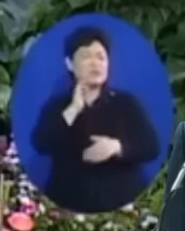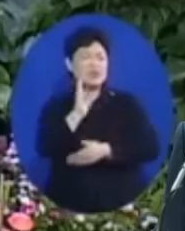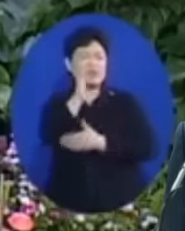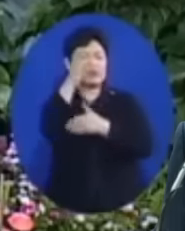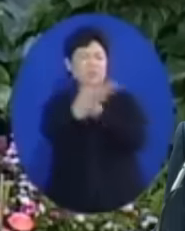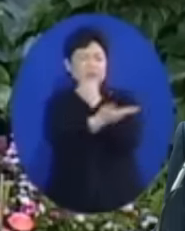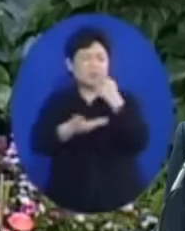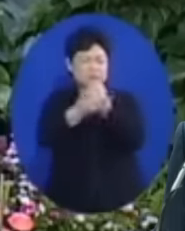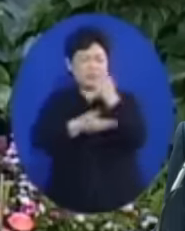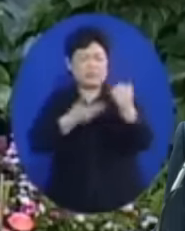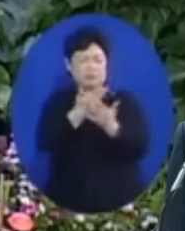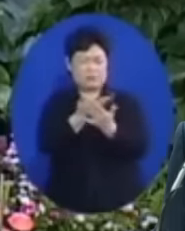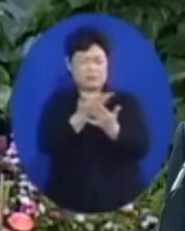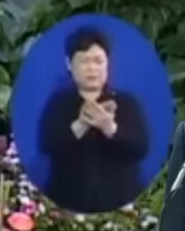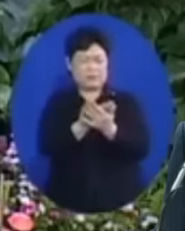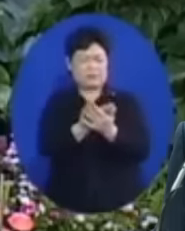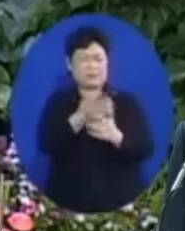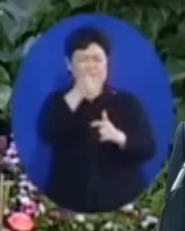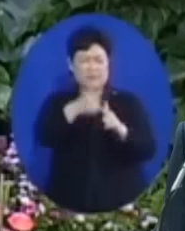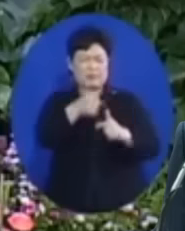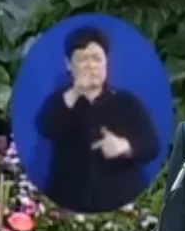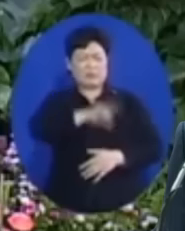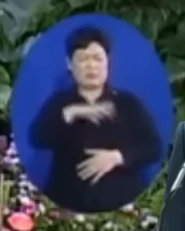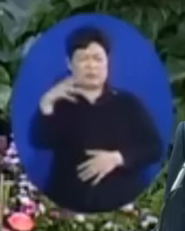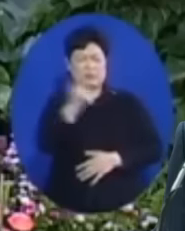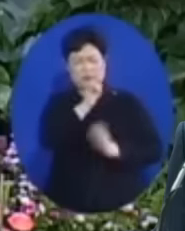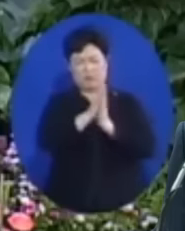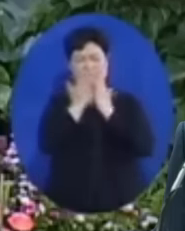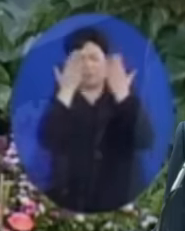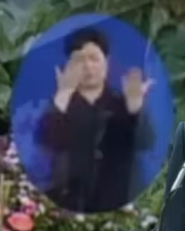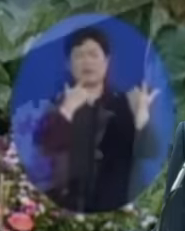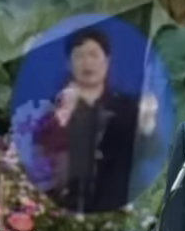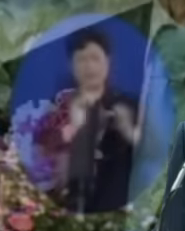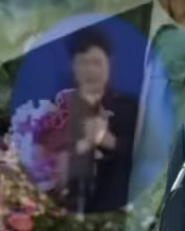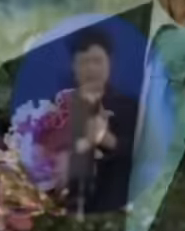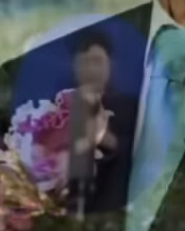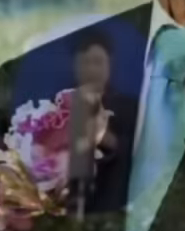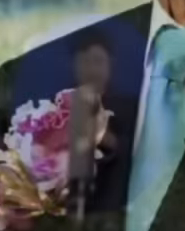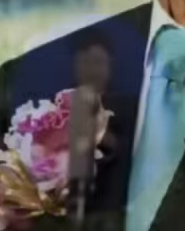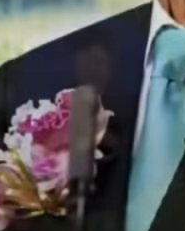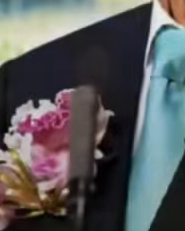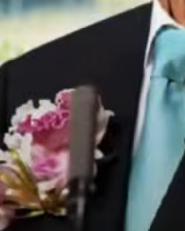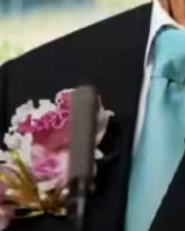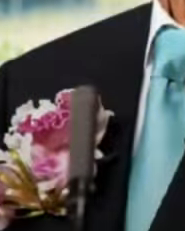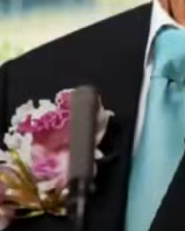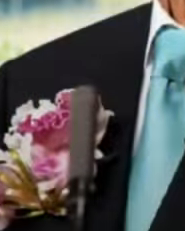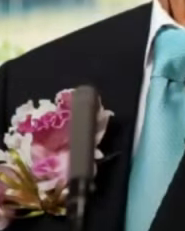우리들이 되게 하여 주시옵소서. 예수님 이름으로 기도드리옵나이다. 아멘.